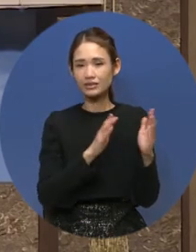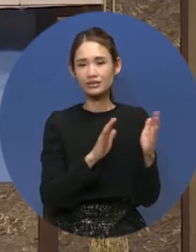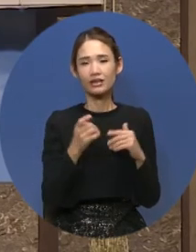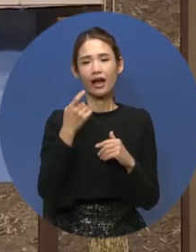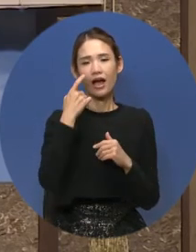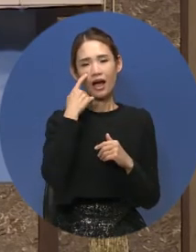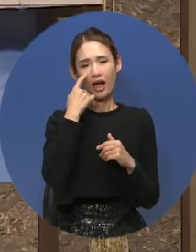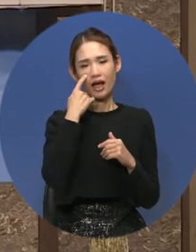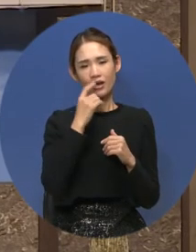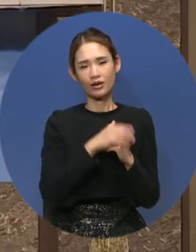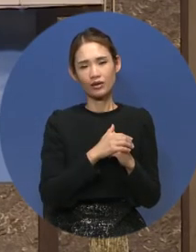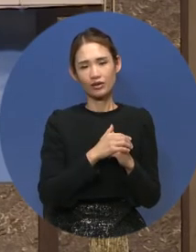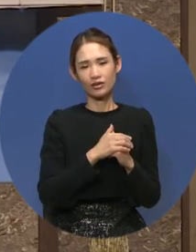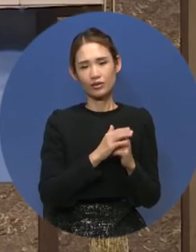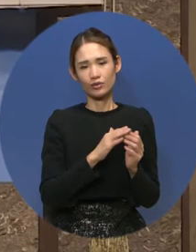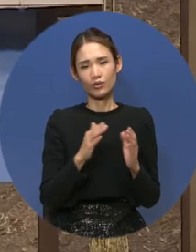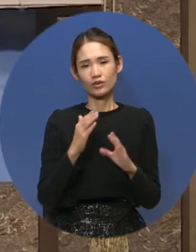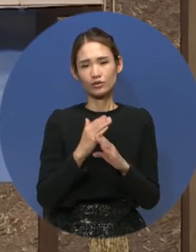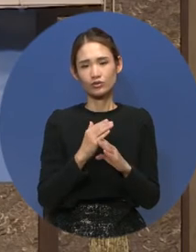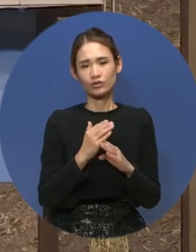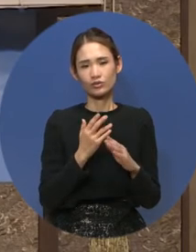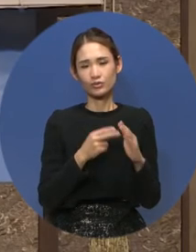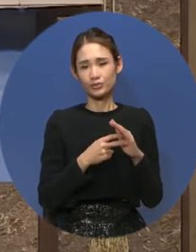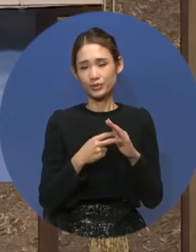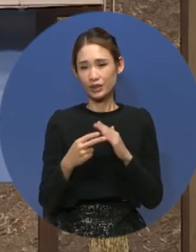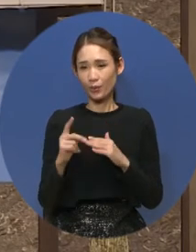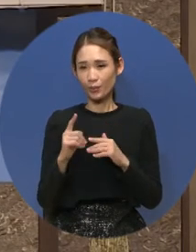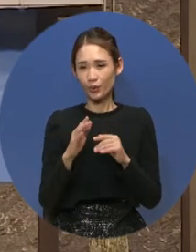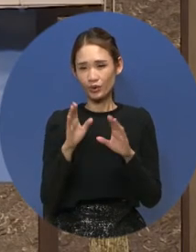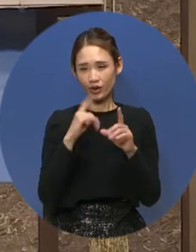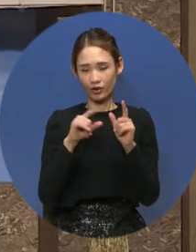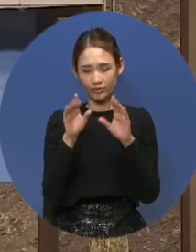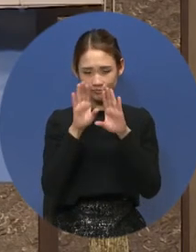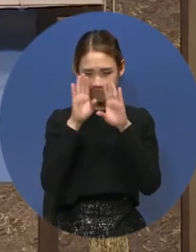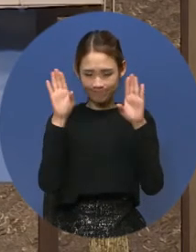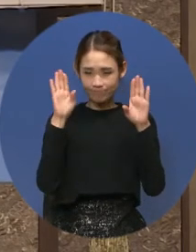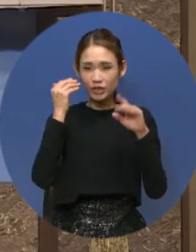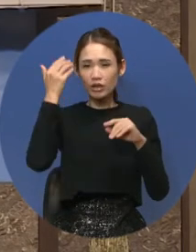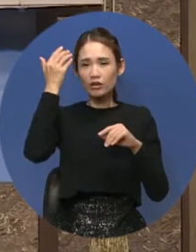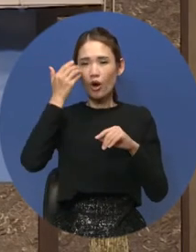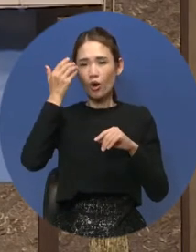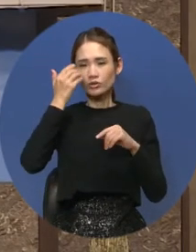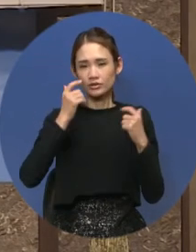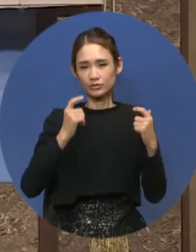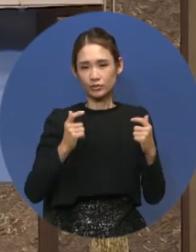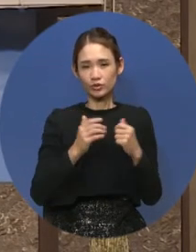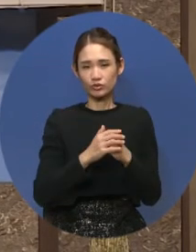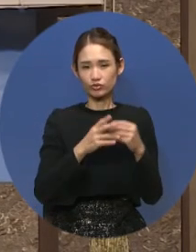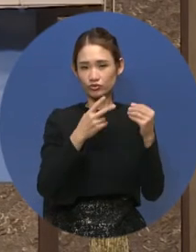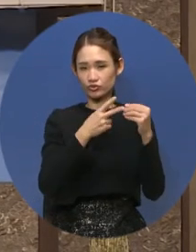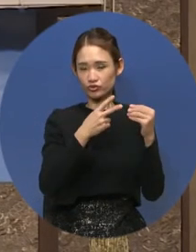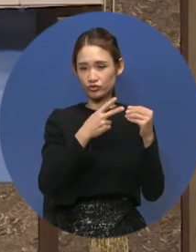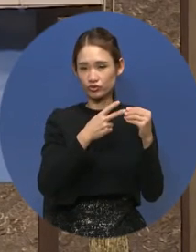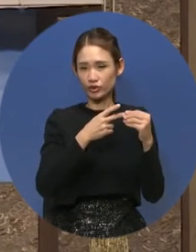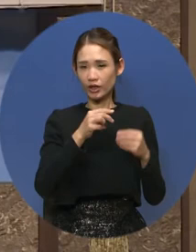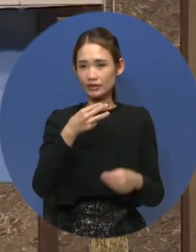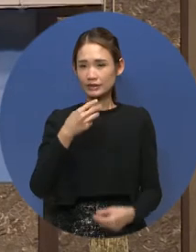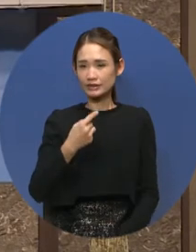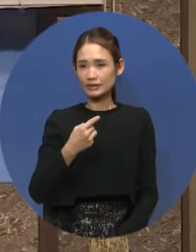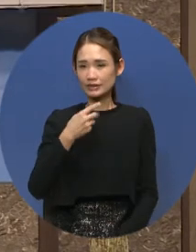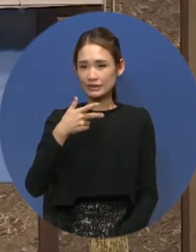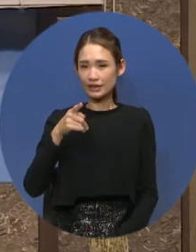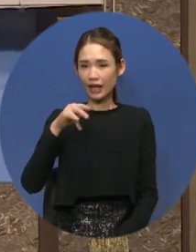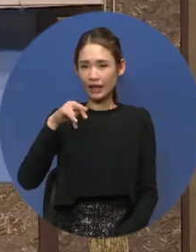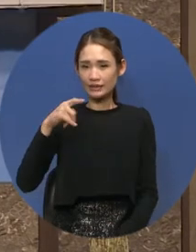나가는데요. 이러한 과정에서 그 비전은 탁 트인 영동포, 영동포구가 제2의 르네상스 되는데